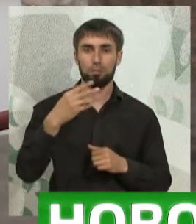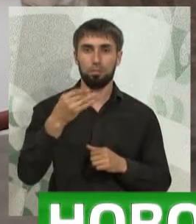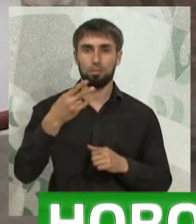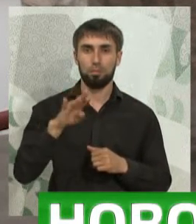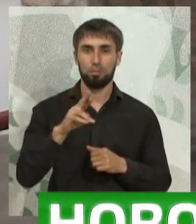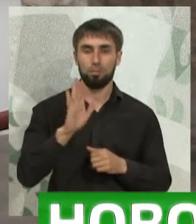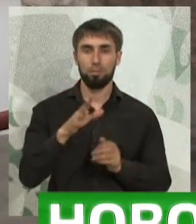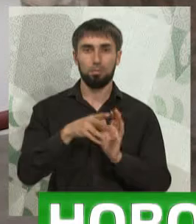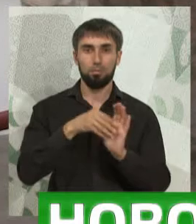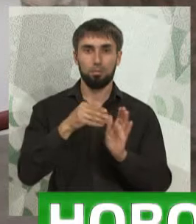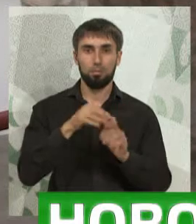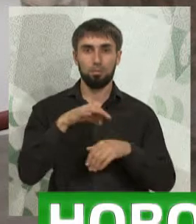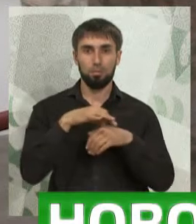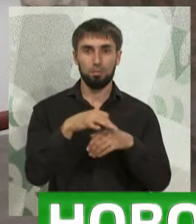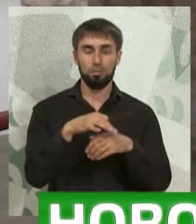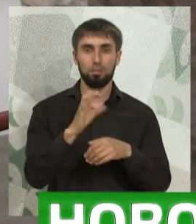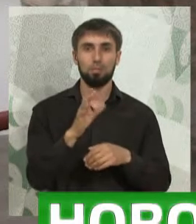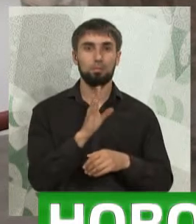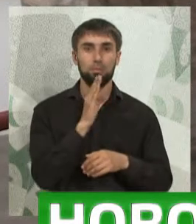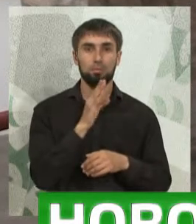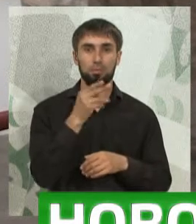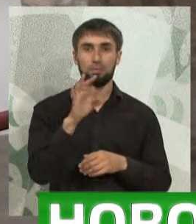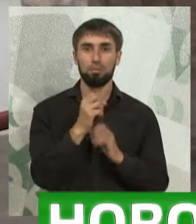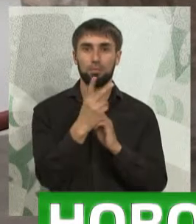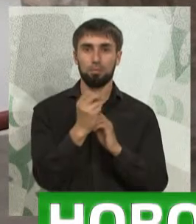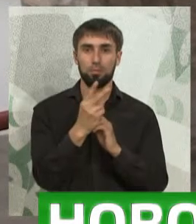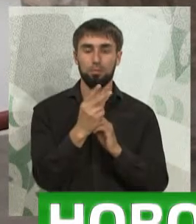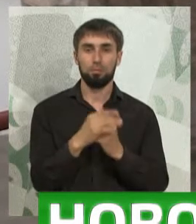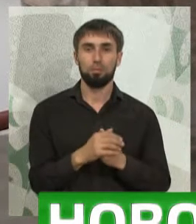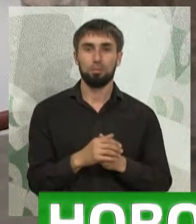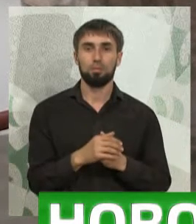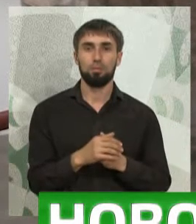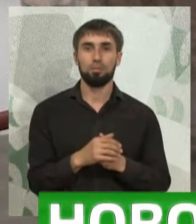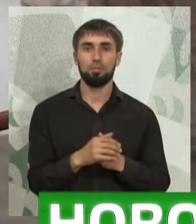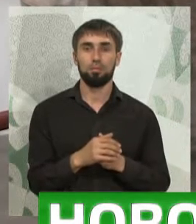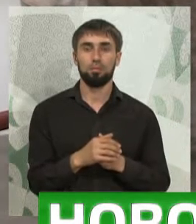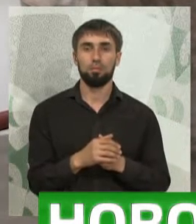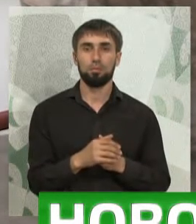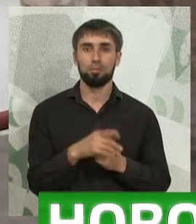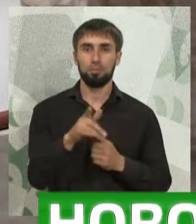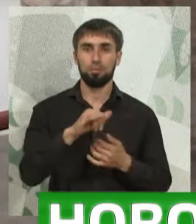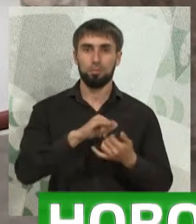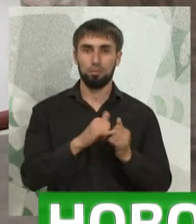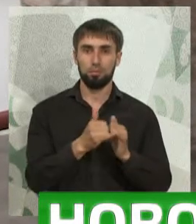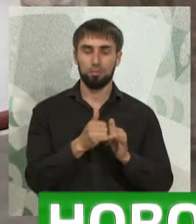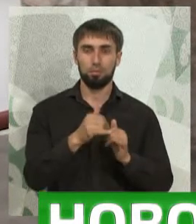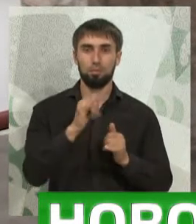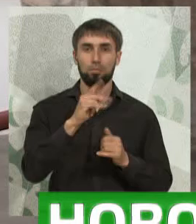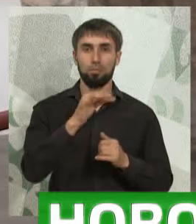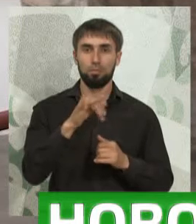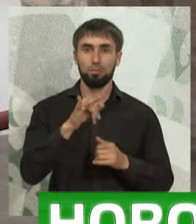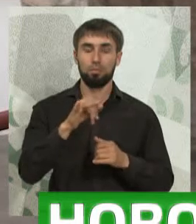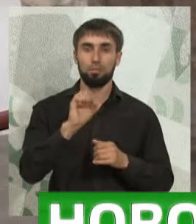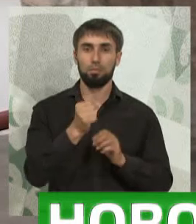июня с утра до обеда участковая избирательная комиссия будет проходить голосование, а